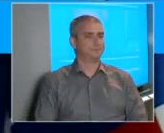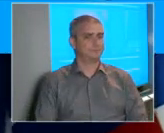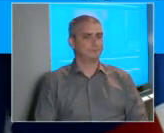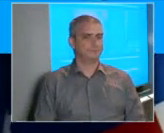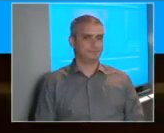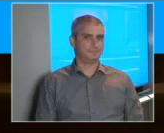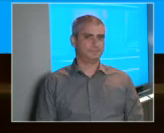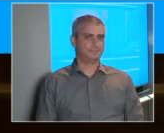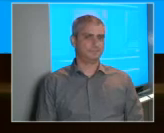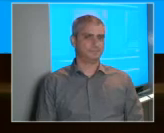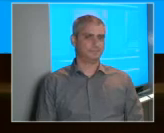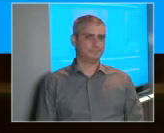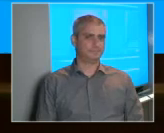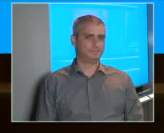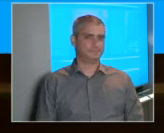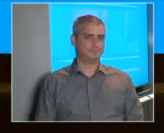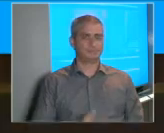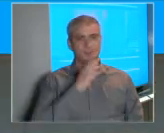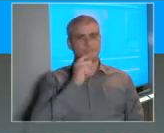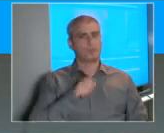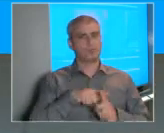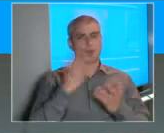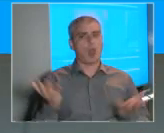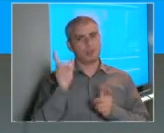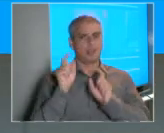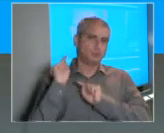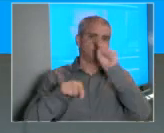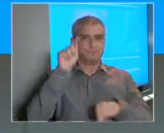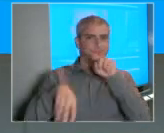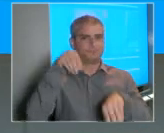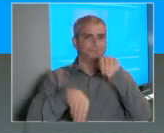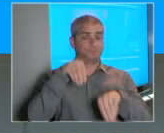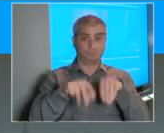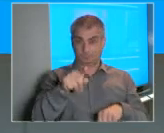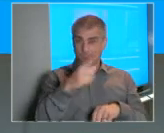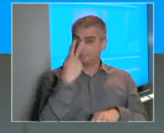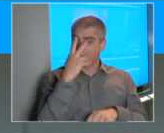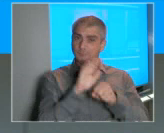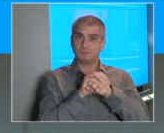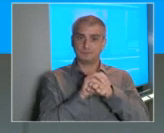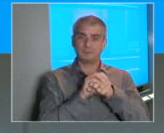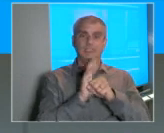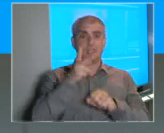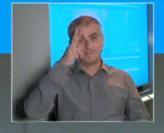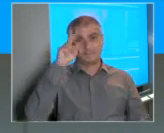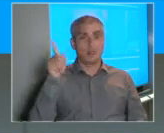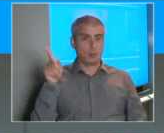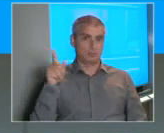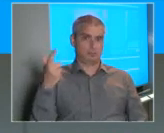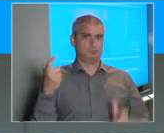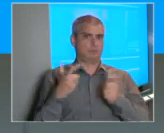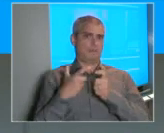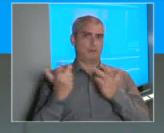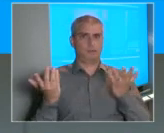לרגע, אפרופו העניין הזה של המרצה לקלפי. האם את מזהה שאצל הליכוד